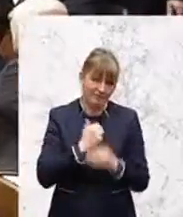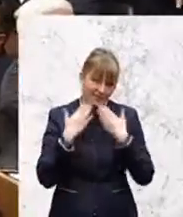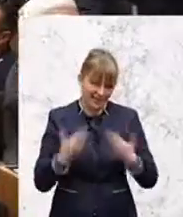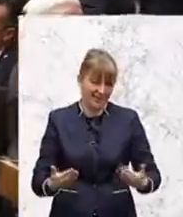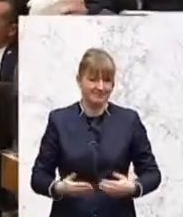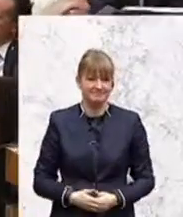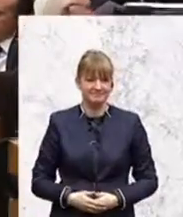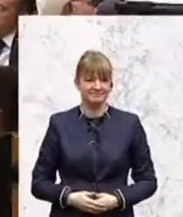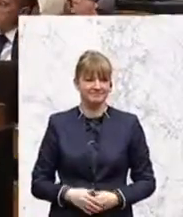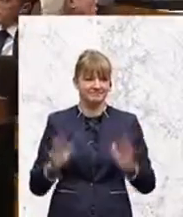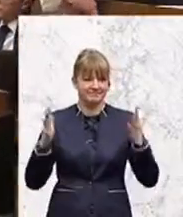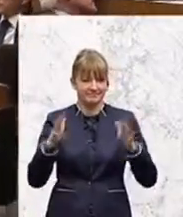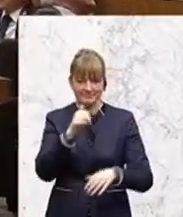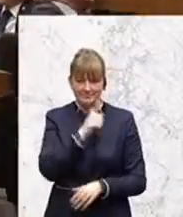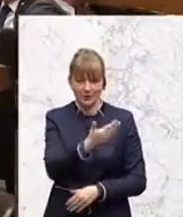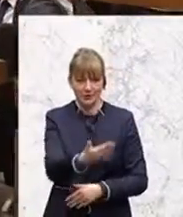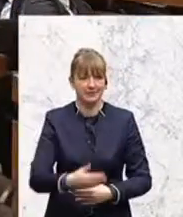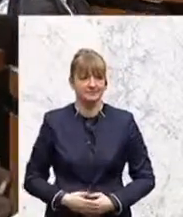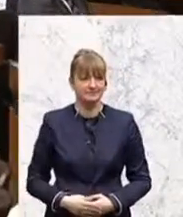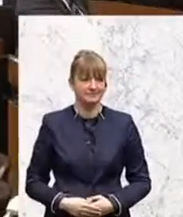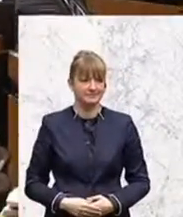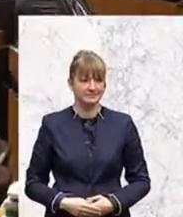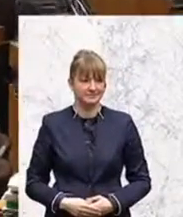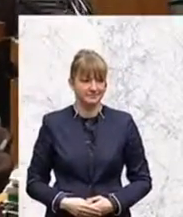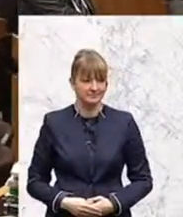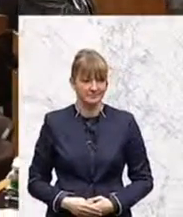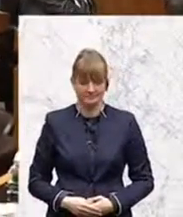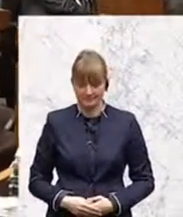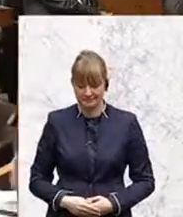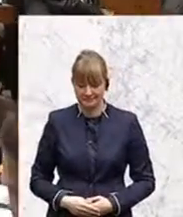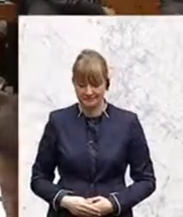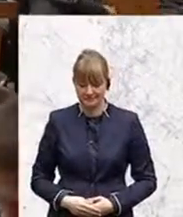Christiane Brunner fordert endlich eine Ökologisierung des Steuersystems.